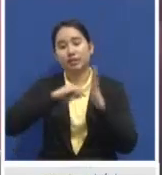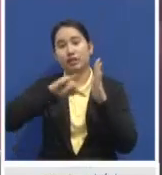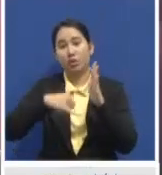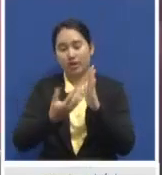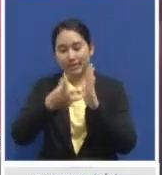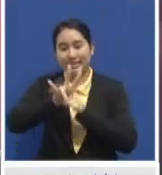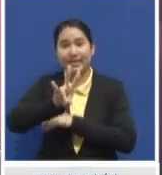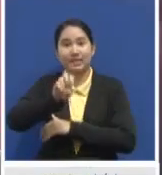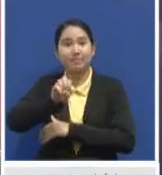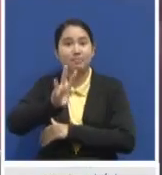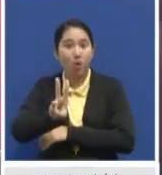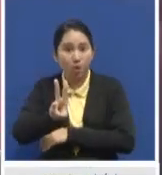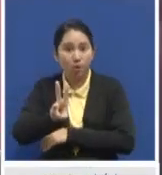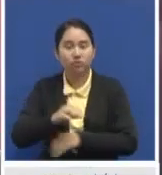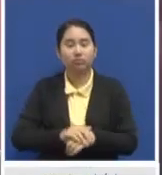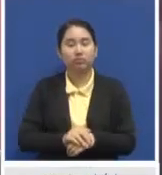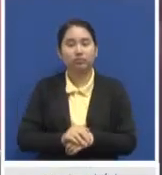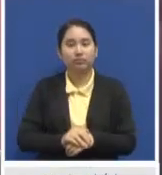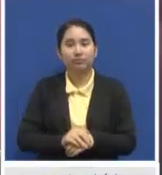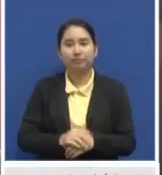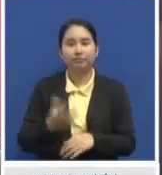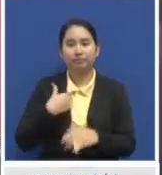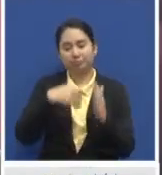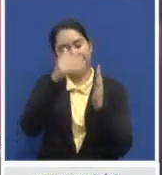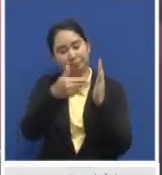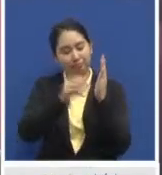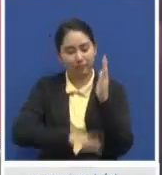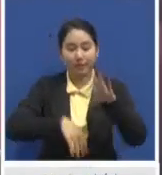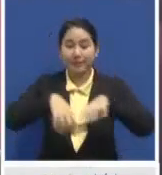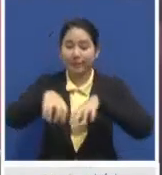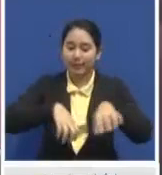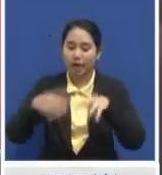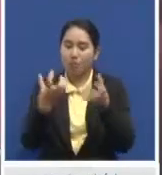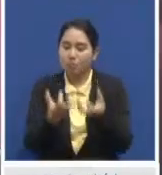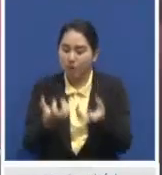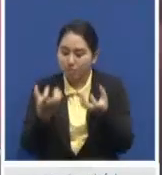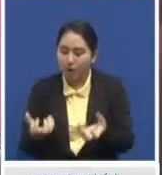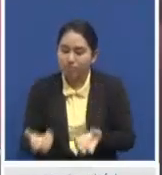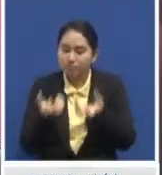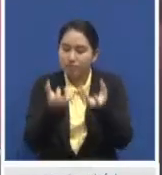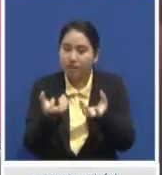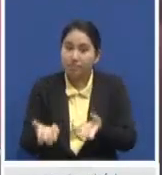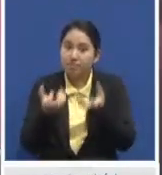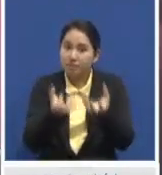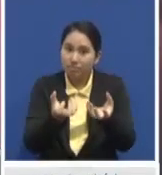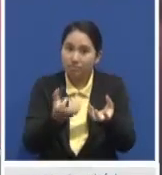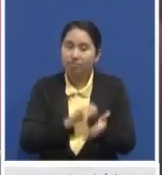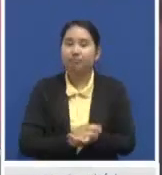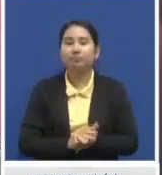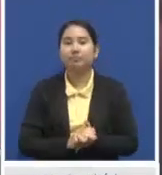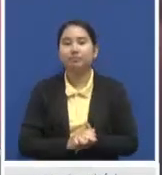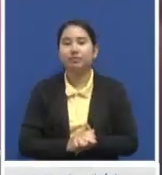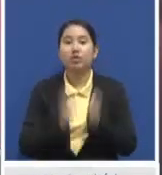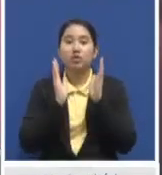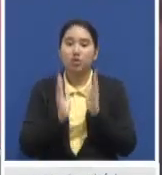พมหานครนะครับเราได้พยายามที่จะจัดยุทธอุปกรณ์ให้สิ้นเปลืองน้อยที่สุดหมายถึงค